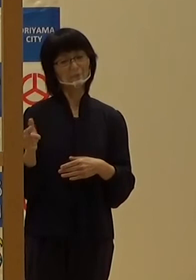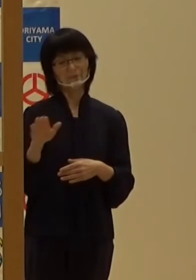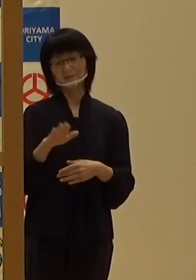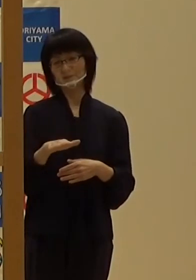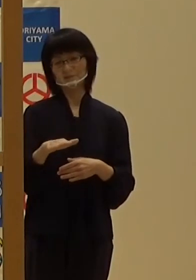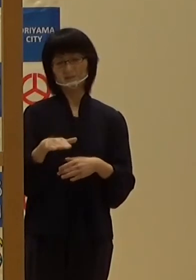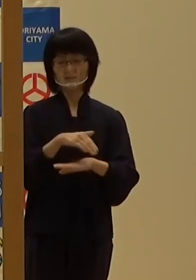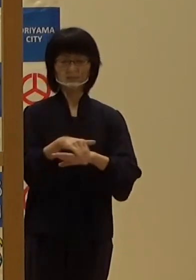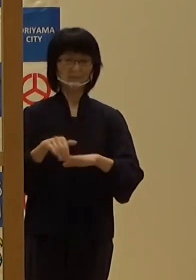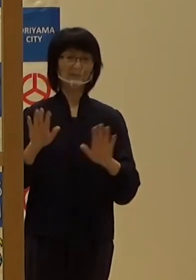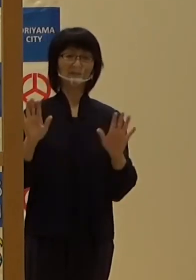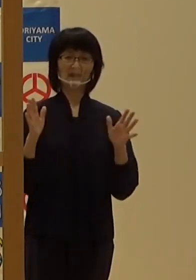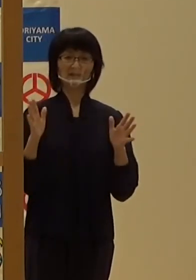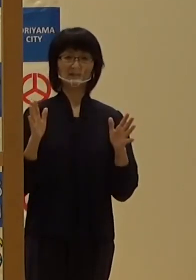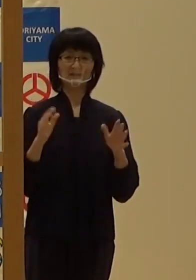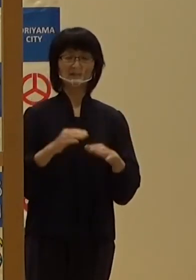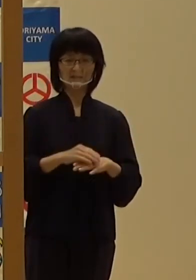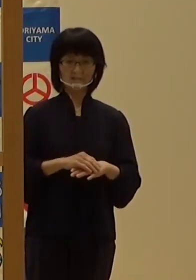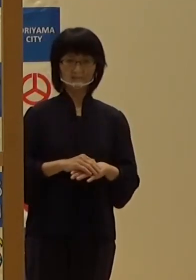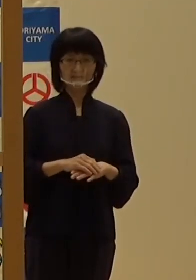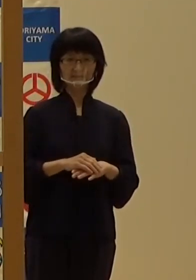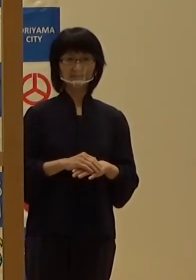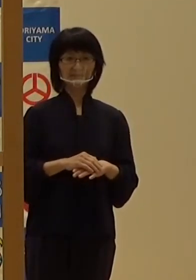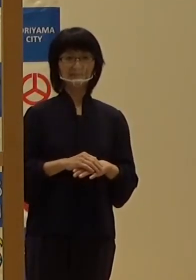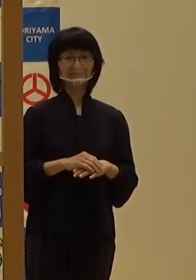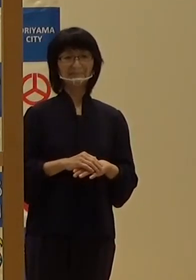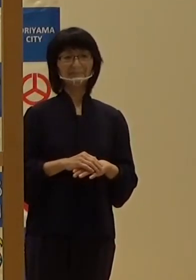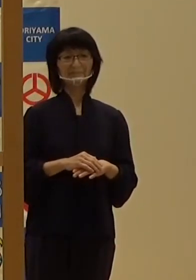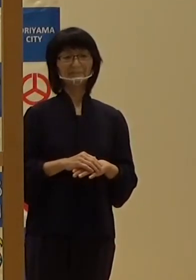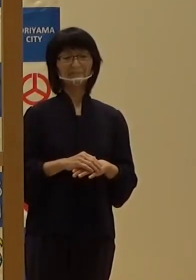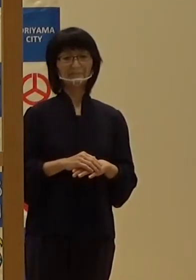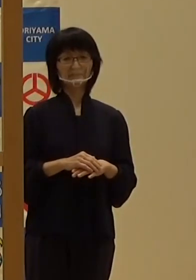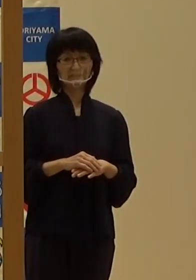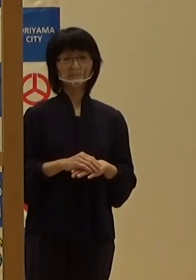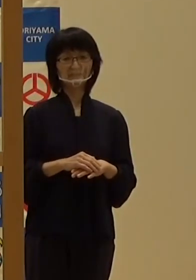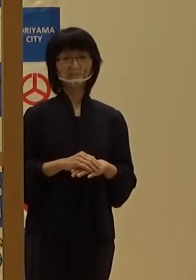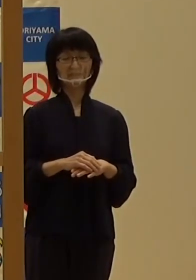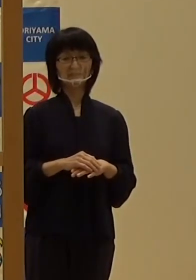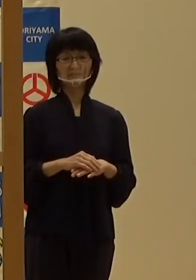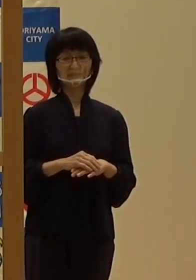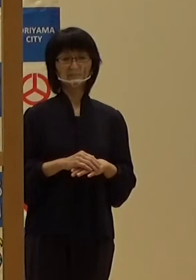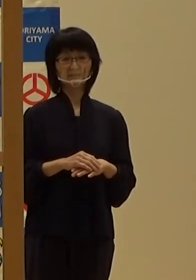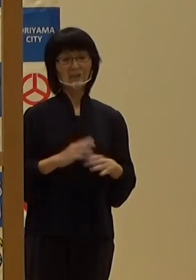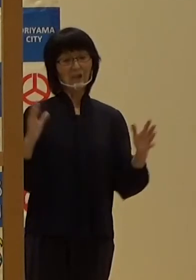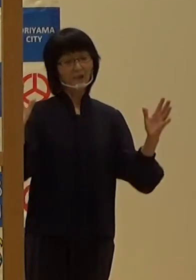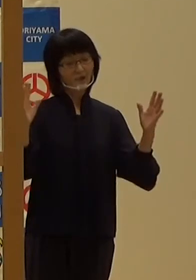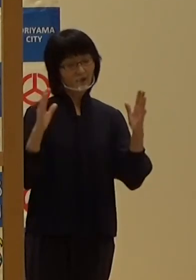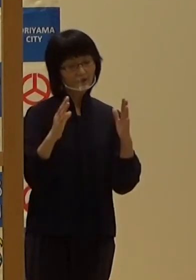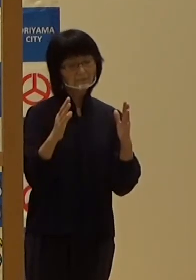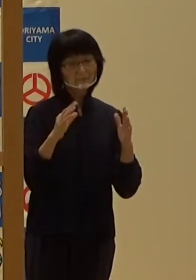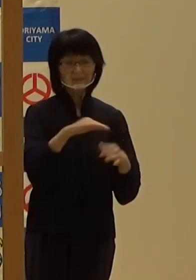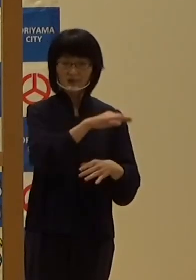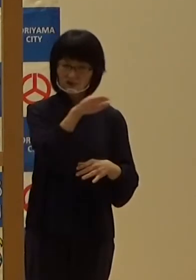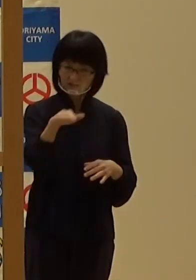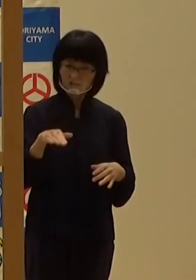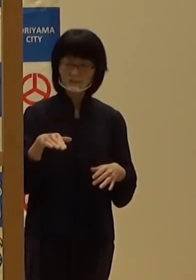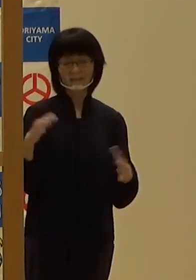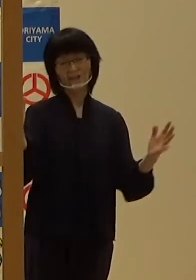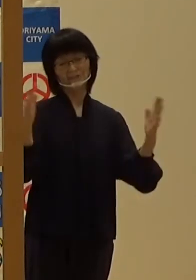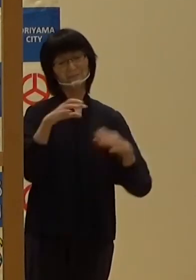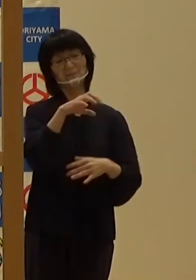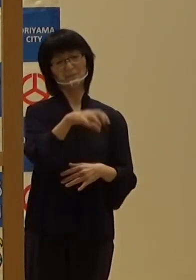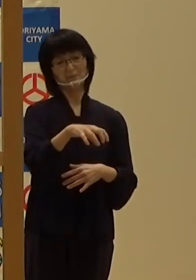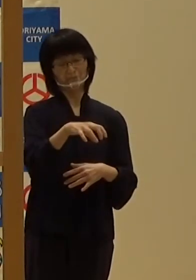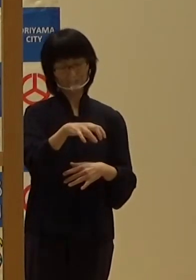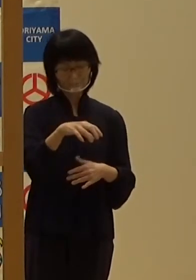ないということで、あくまでもそういう部分でのこう集まる場所ということで考えているところでございます。